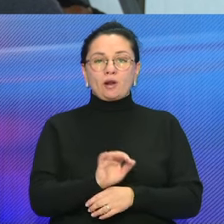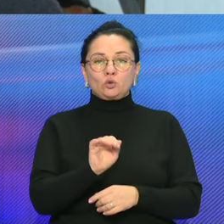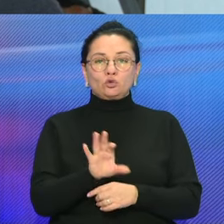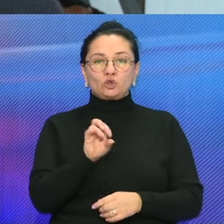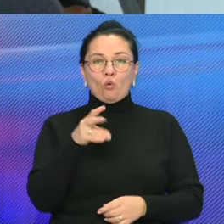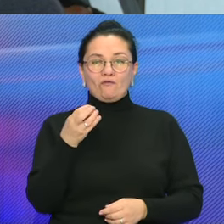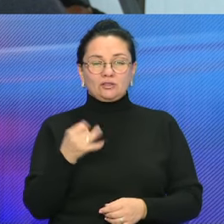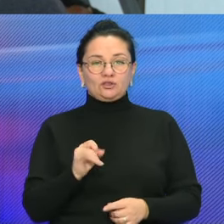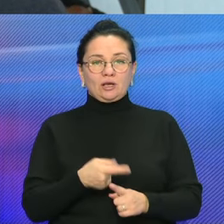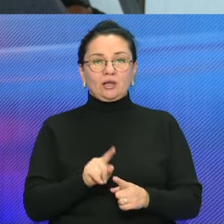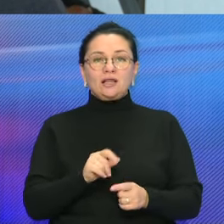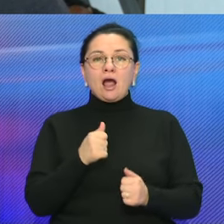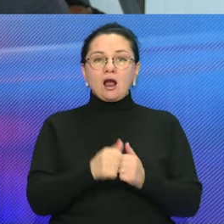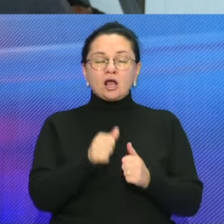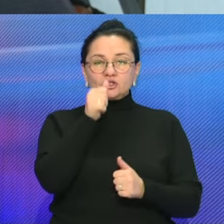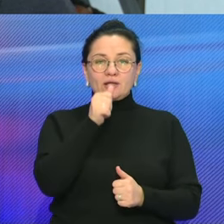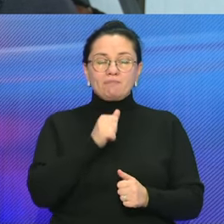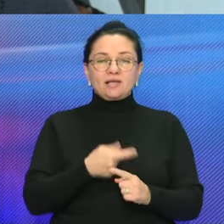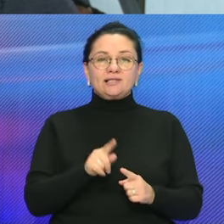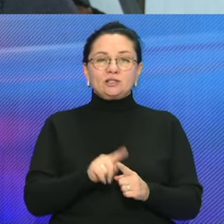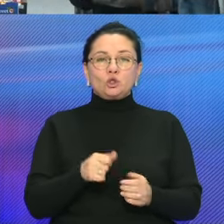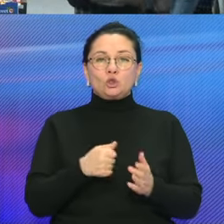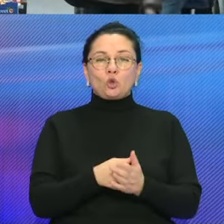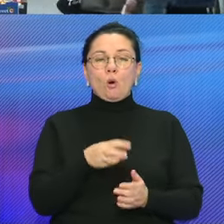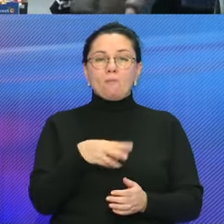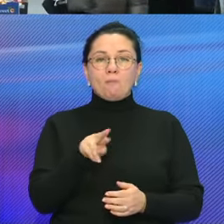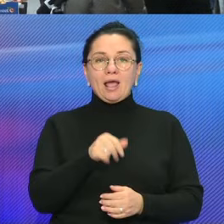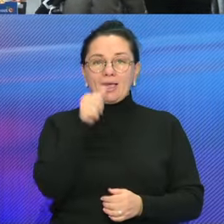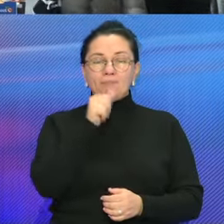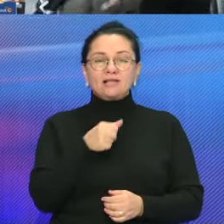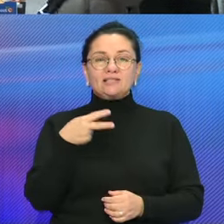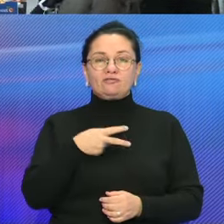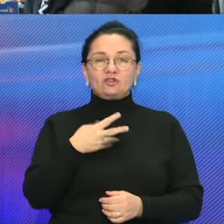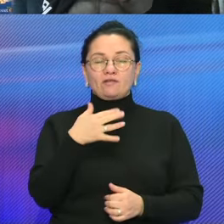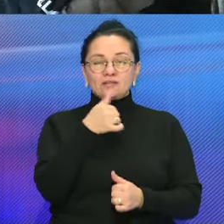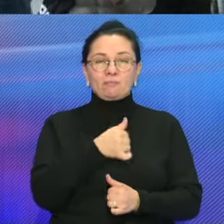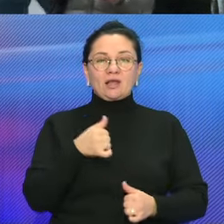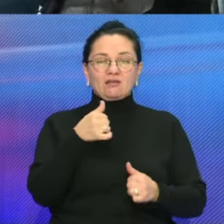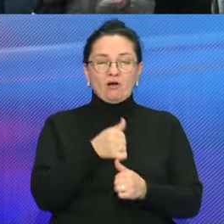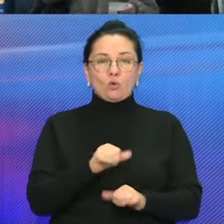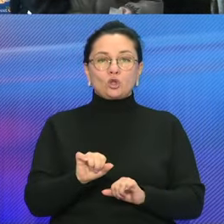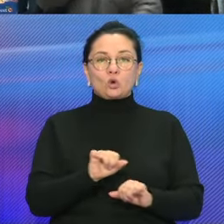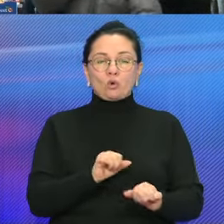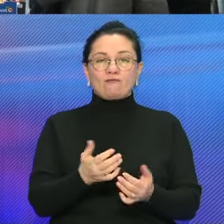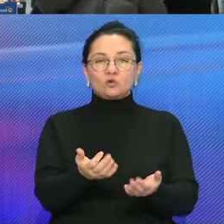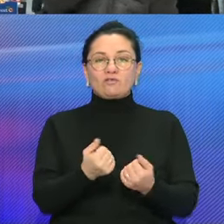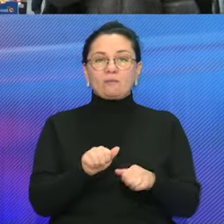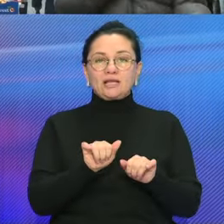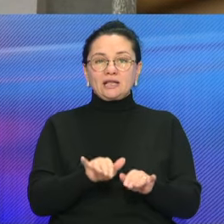каждый месяц до мая месяца 2025 года. Руководство рыночных образований приняло